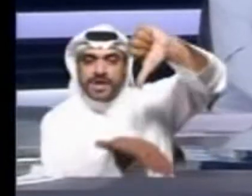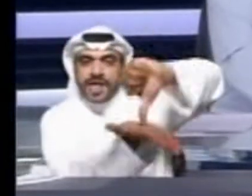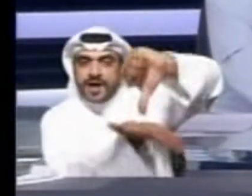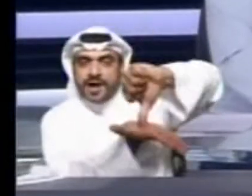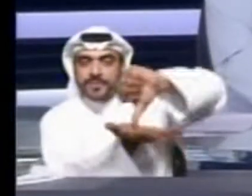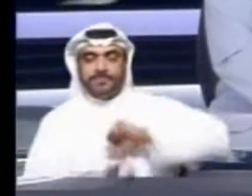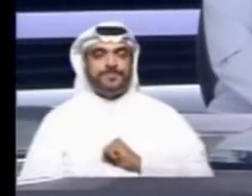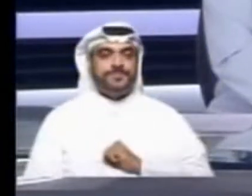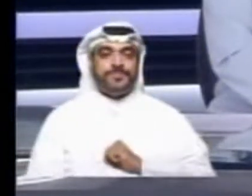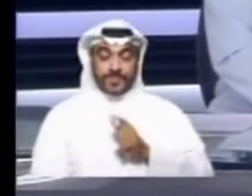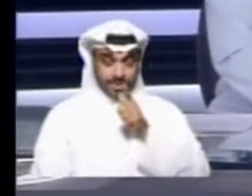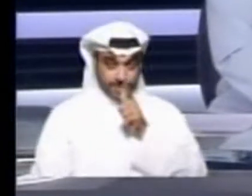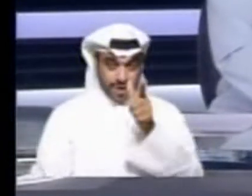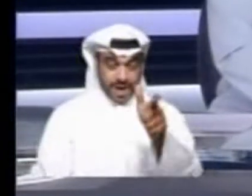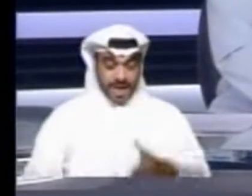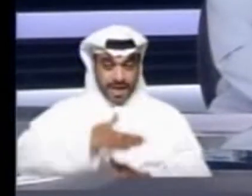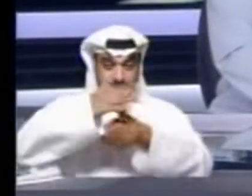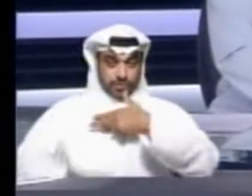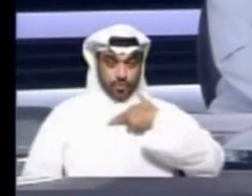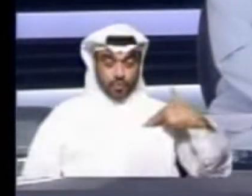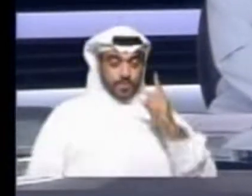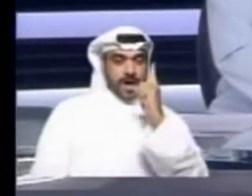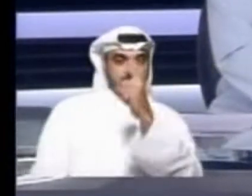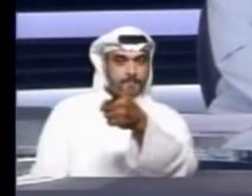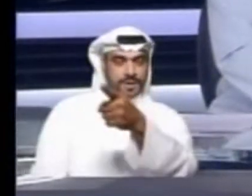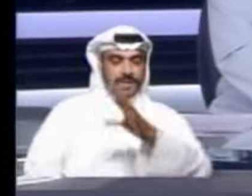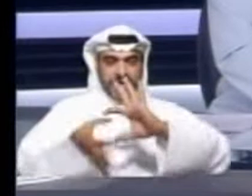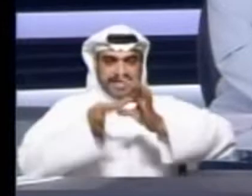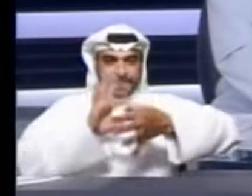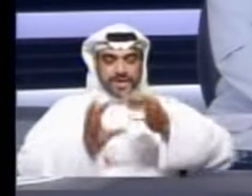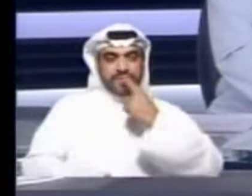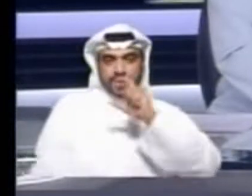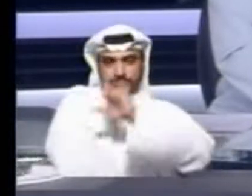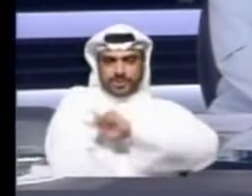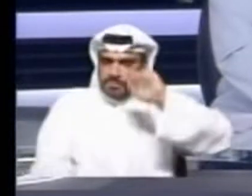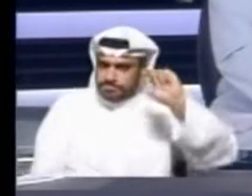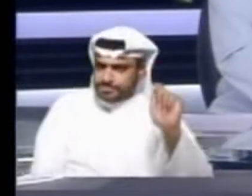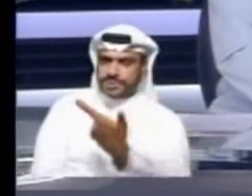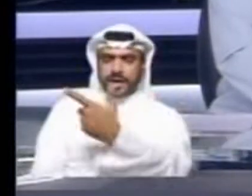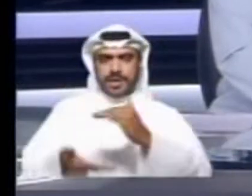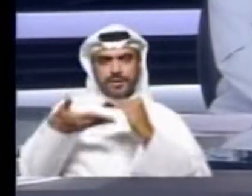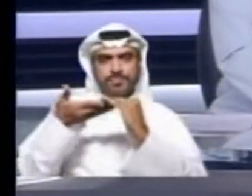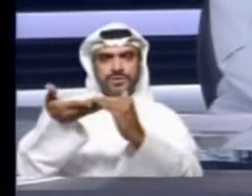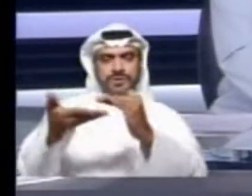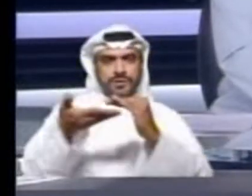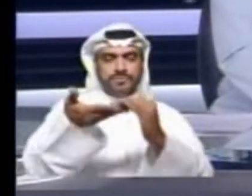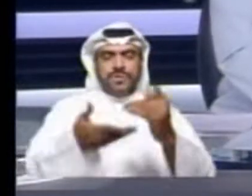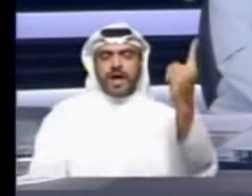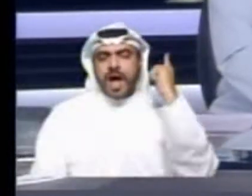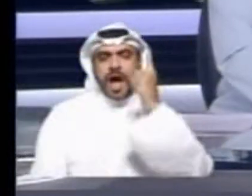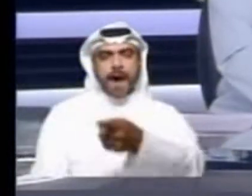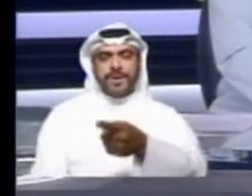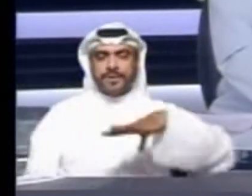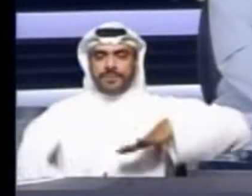مؤخرا. يذكر أن مجلس الوزراء كلف الجمعية بتأمين المعونات بالسرعة الممكنة، وذلك بناء على